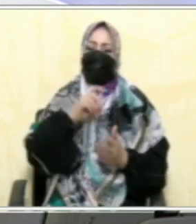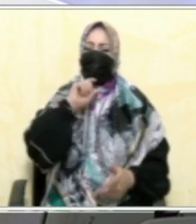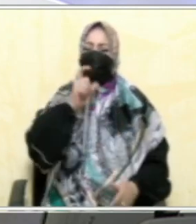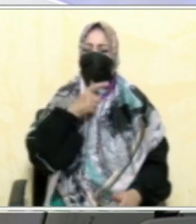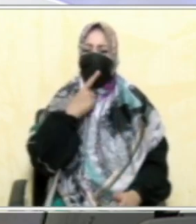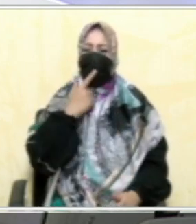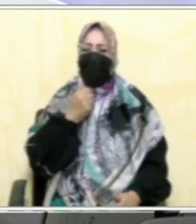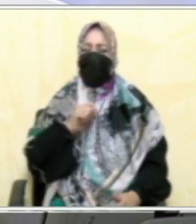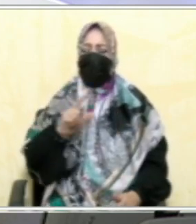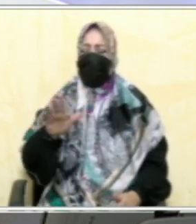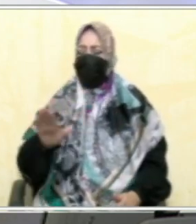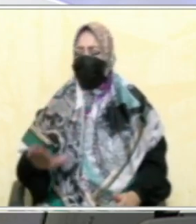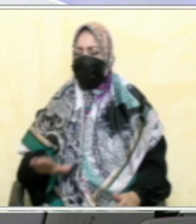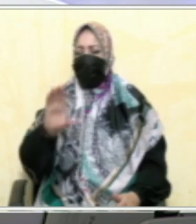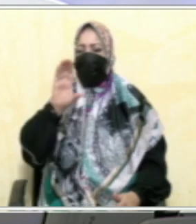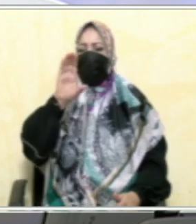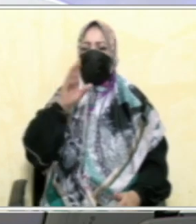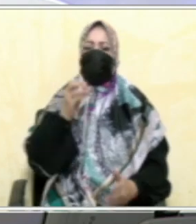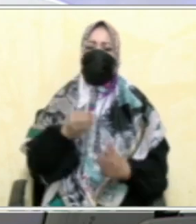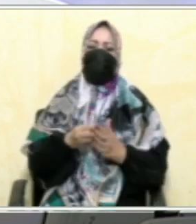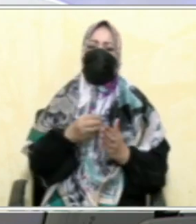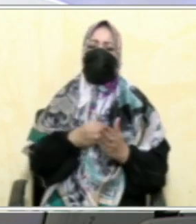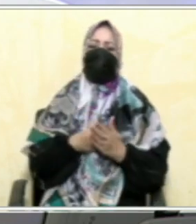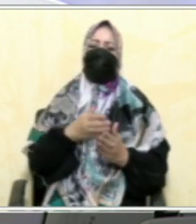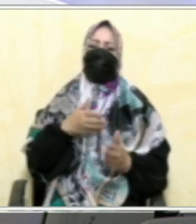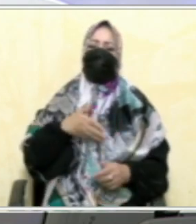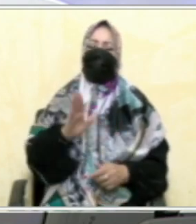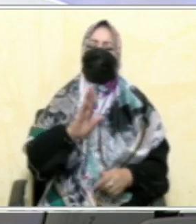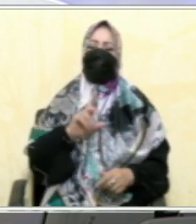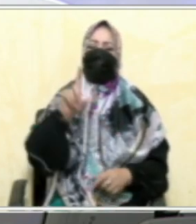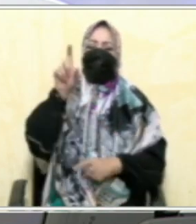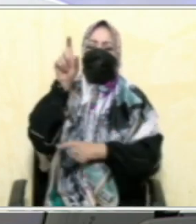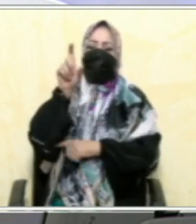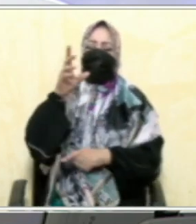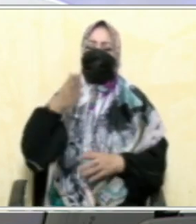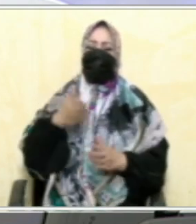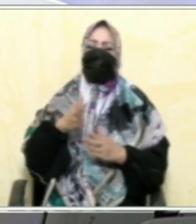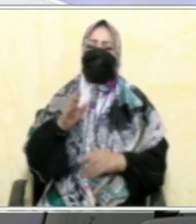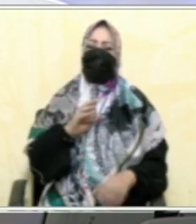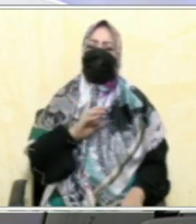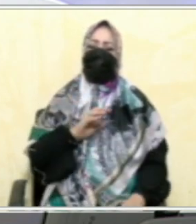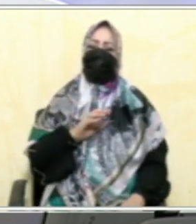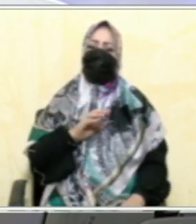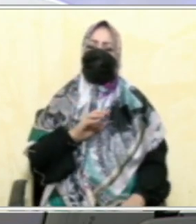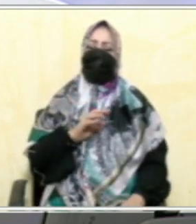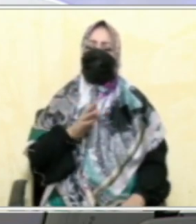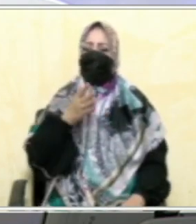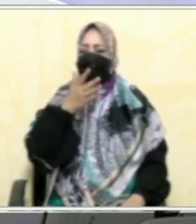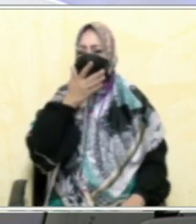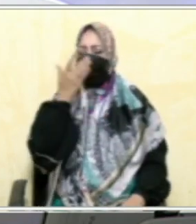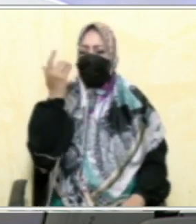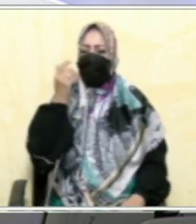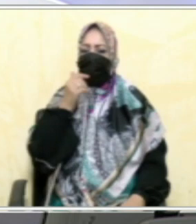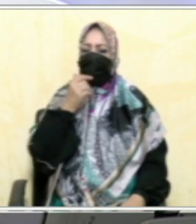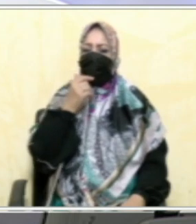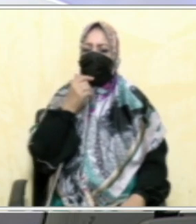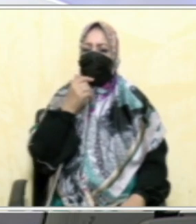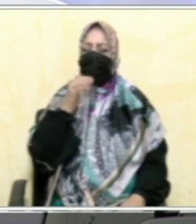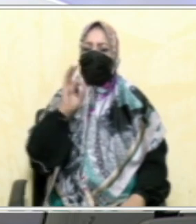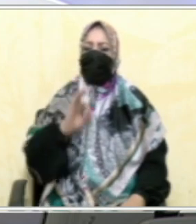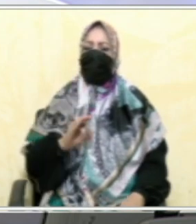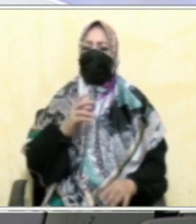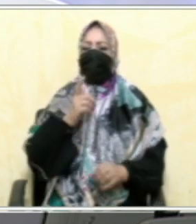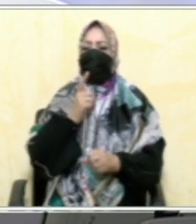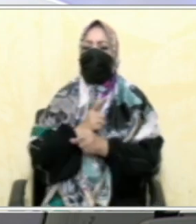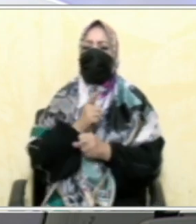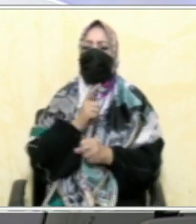علماؤنا من كانت مدرسة للقرآن وطالبة للقرآن، قالوا: هاتان المرأتان